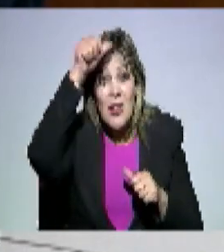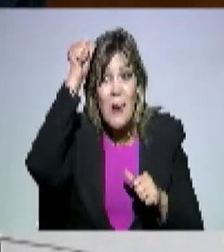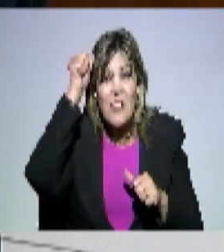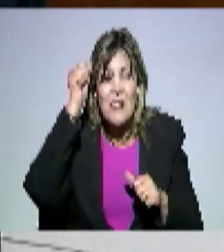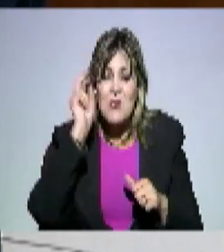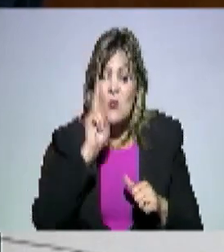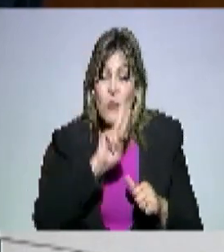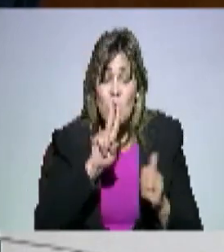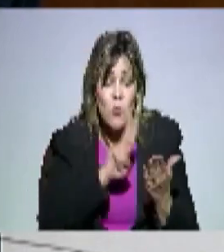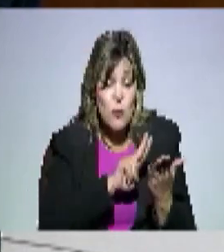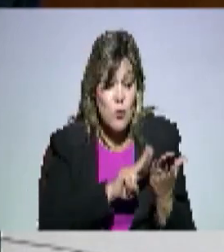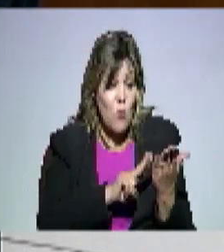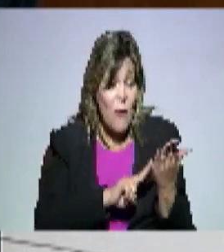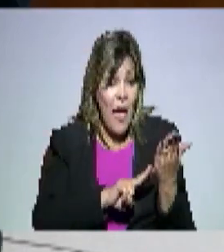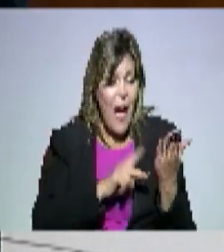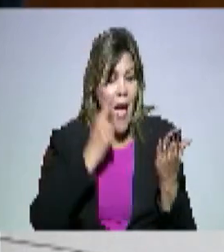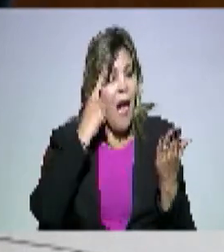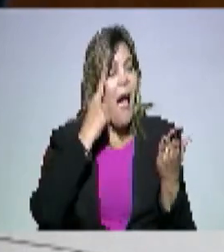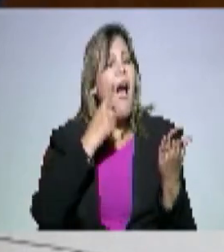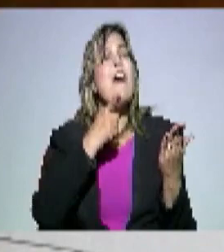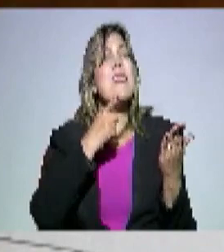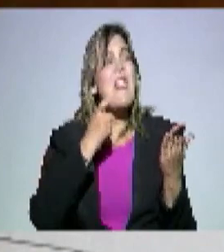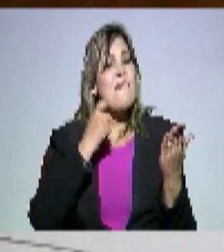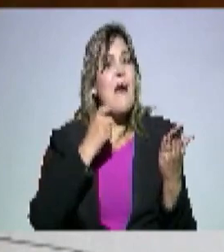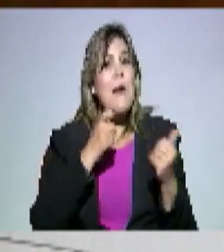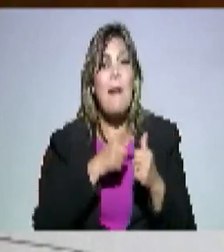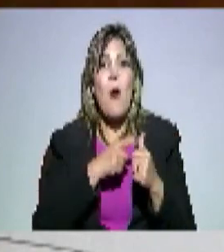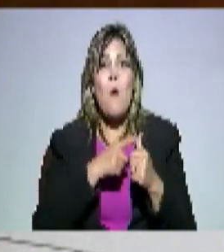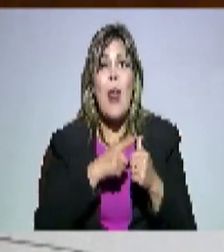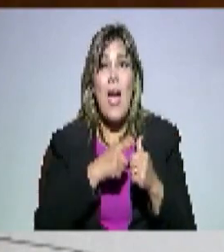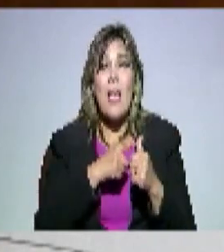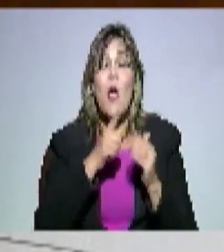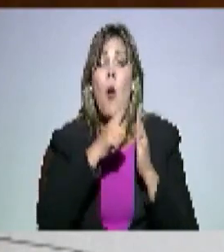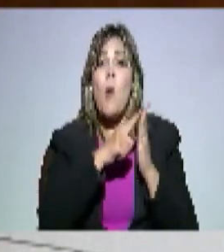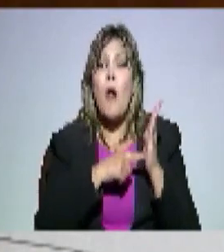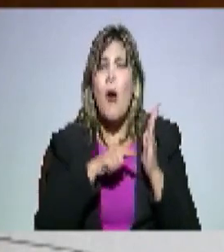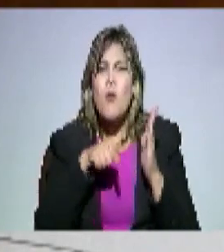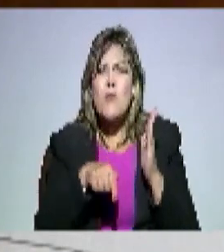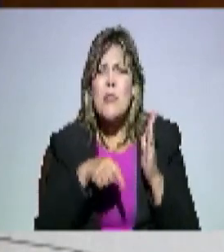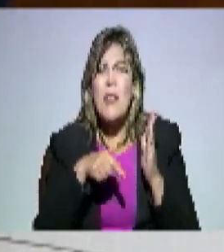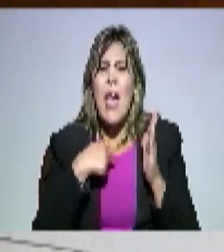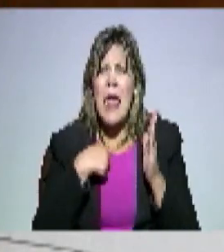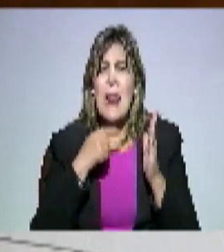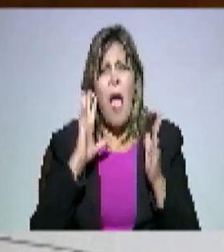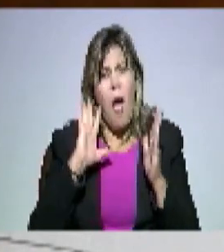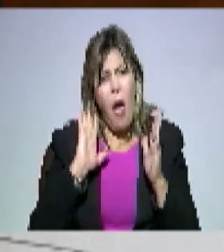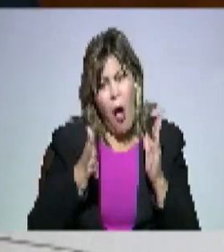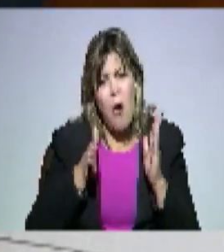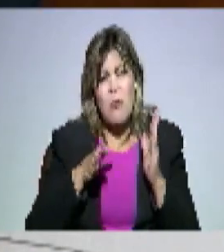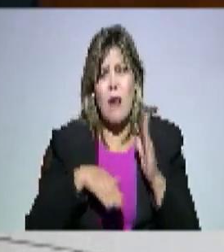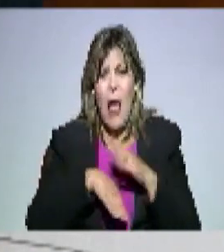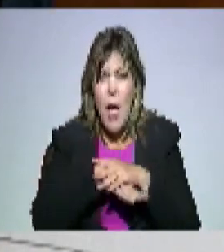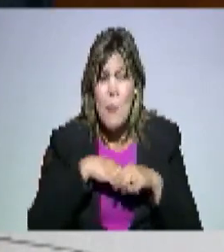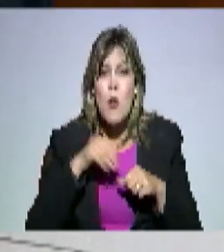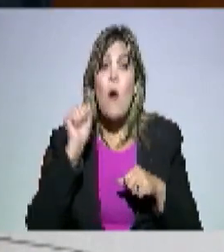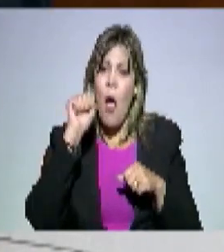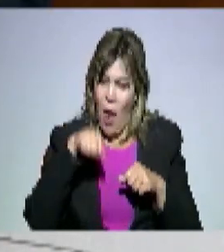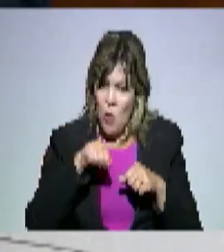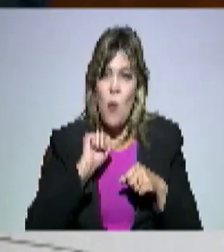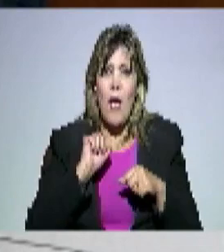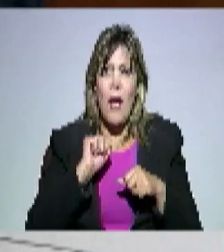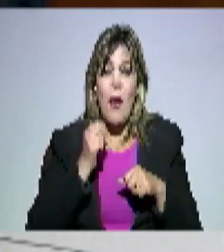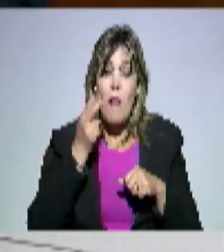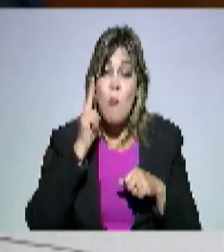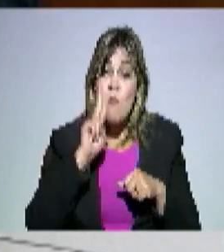تجاوب لنا على السؤال دوت السؤال الاولاني هي الوصيه ينفع تتنفذ اه ينفع تتنفذ لما نحط وصايا المسيح كده وحياتك